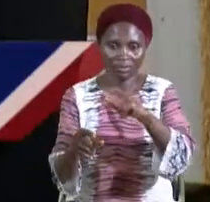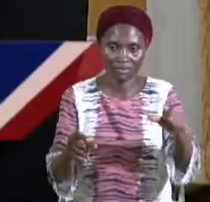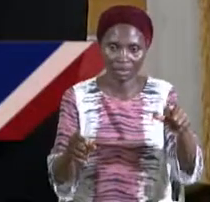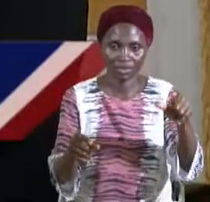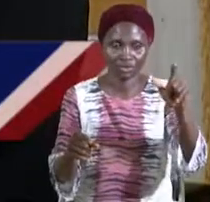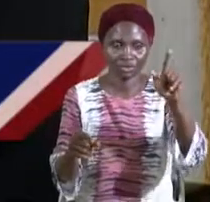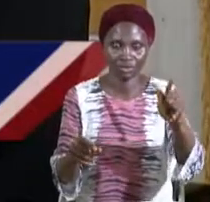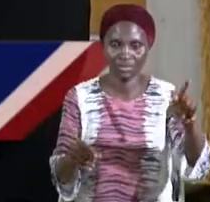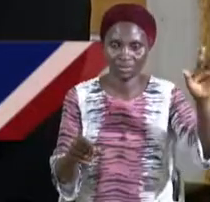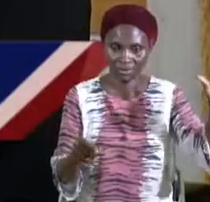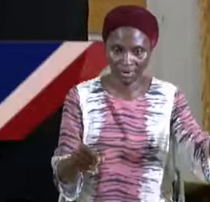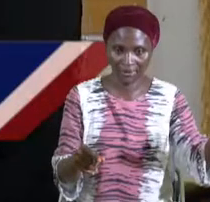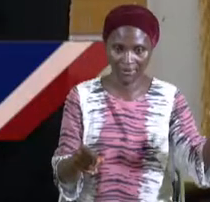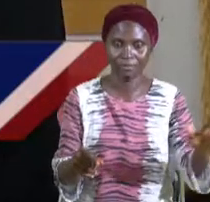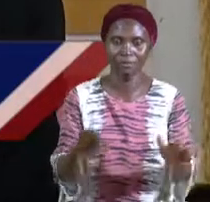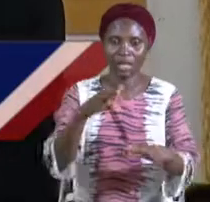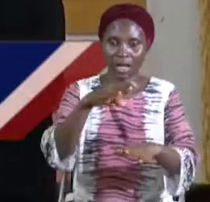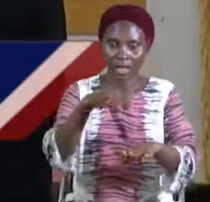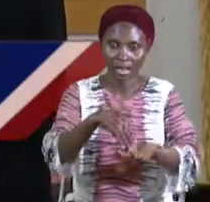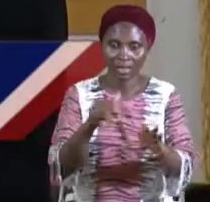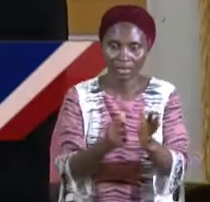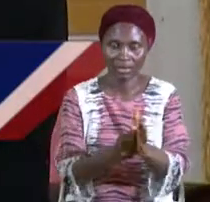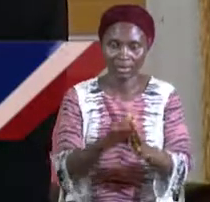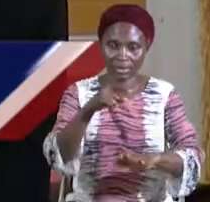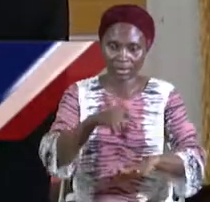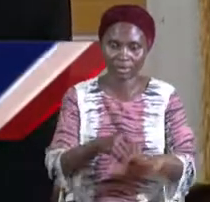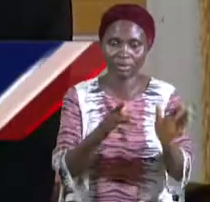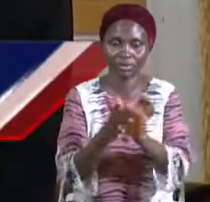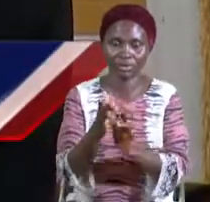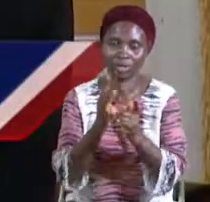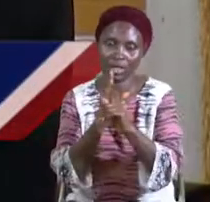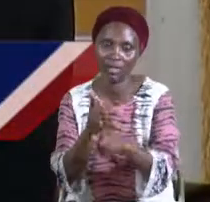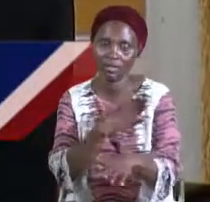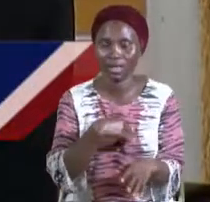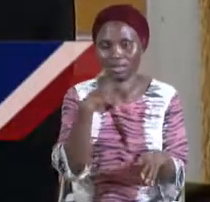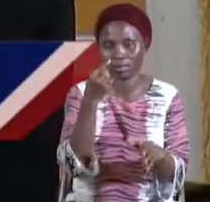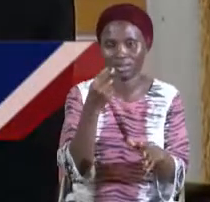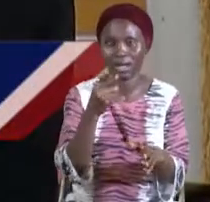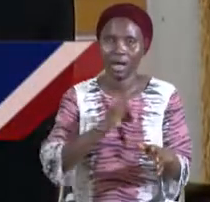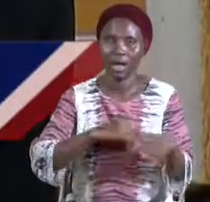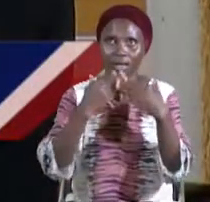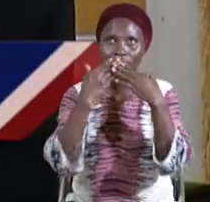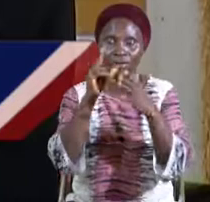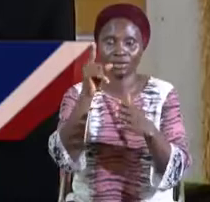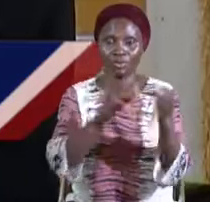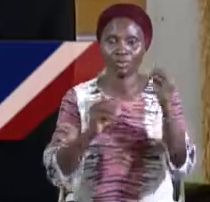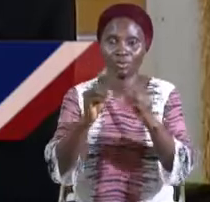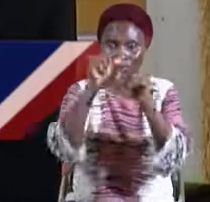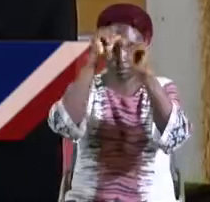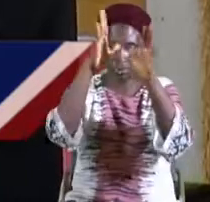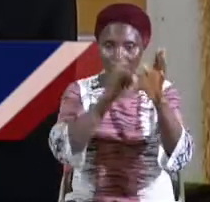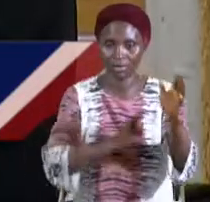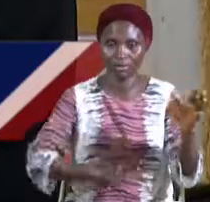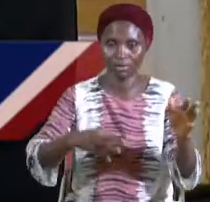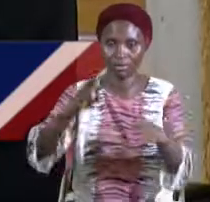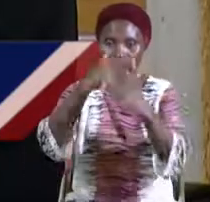Matthieu 11, 25. En ce temps-là, Jésus prit la parole et dit, « Je te loue, Père, Seigneur du ciel et de la